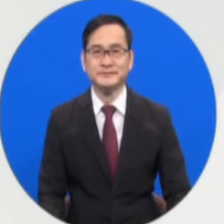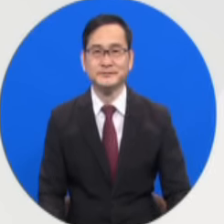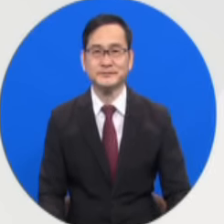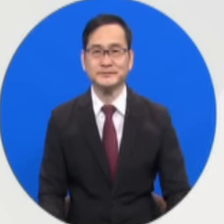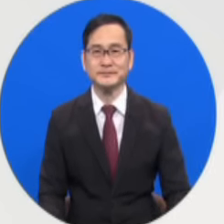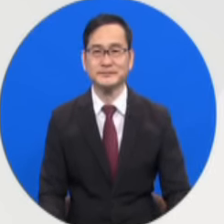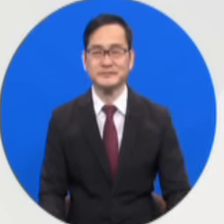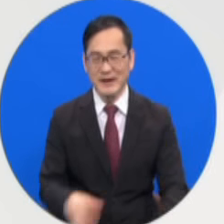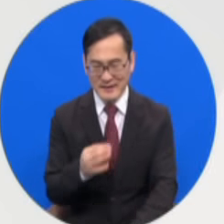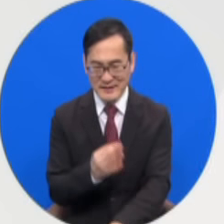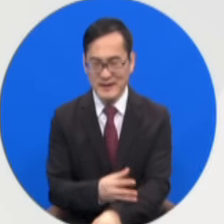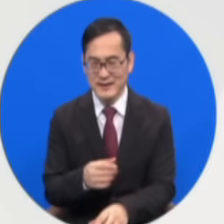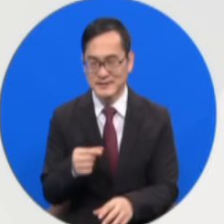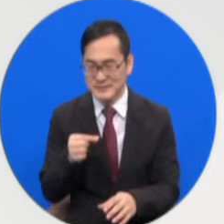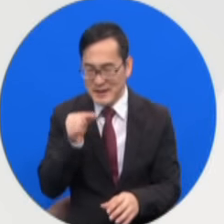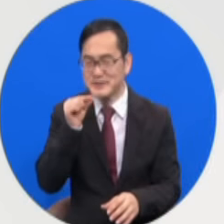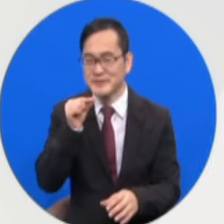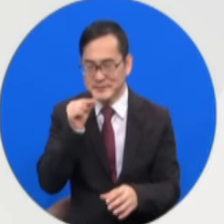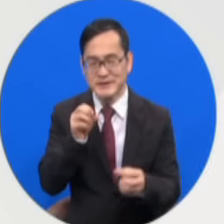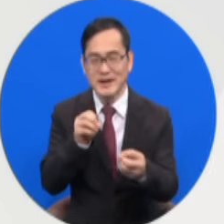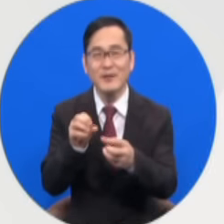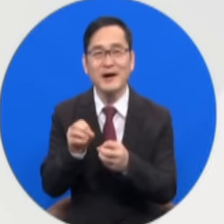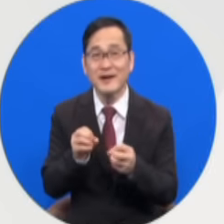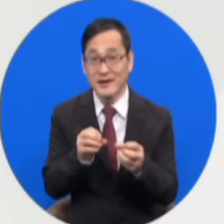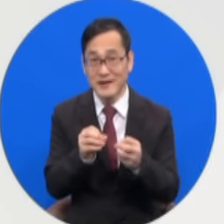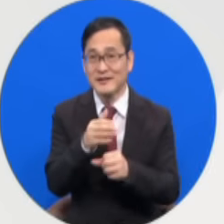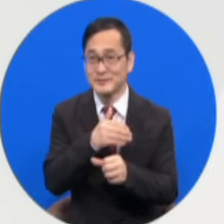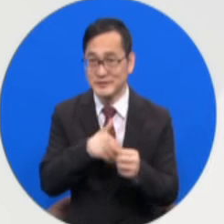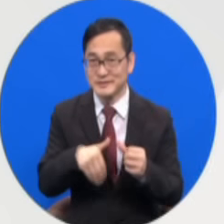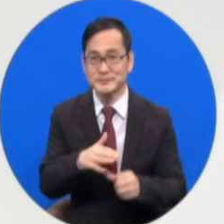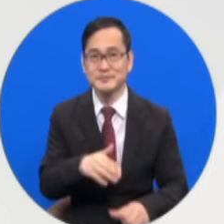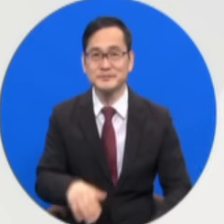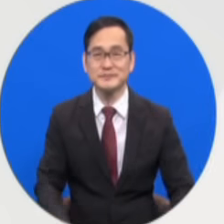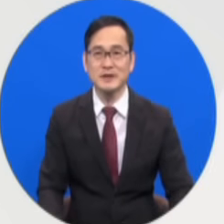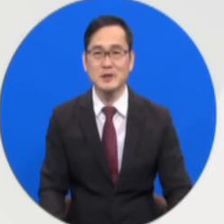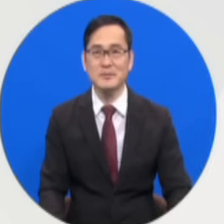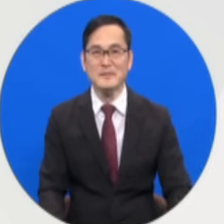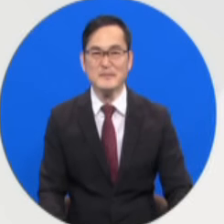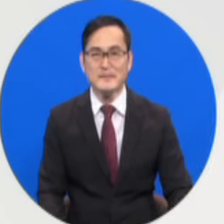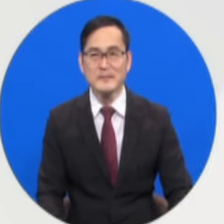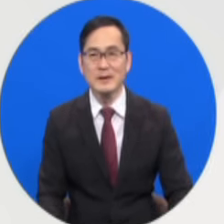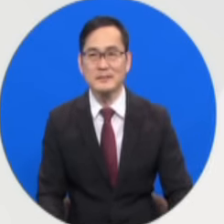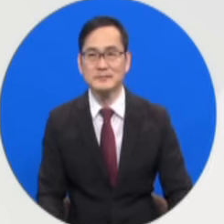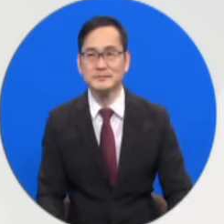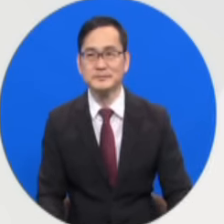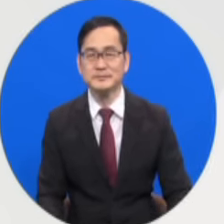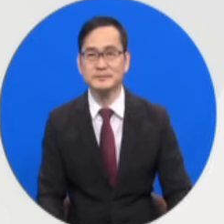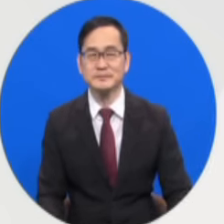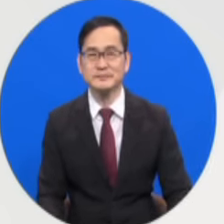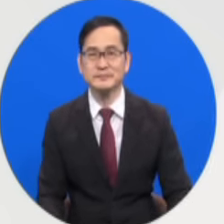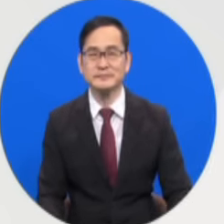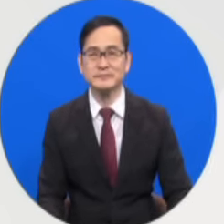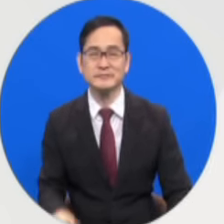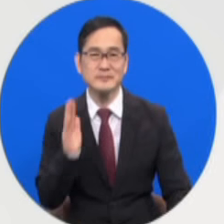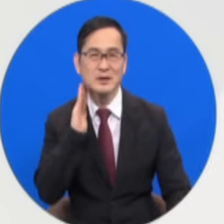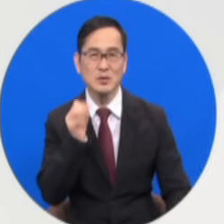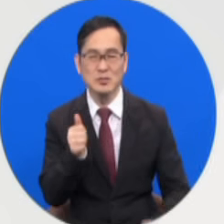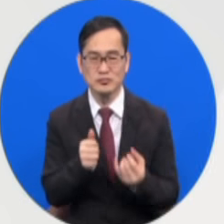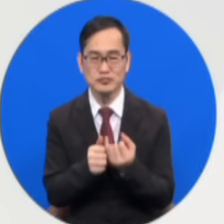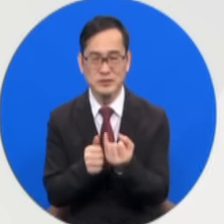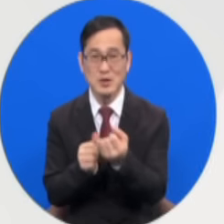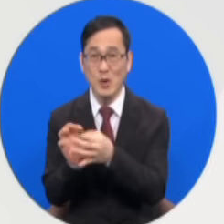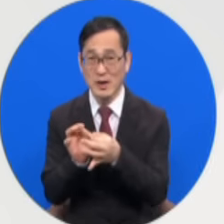차담 정희석 비서실장이 배합 한동훈 대표가 이미 3대 구를 했어요 영부인과 관련된 3대 구를 해서 오늘 면담